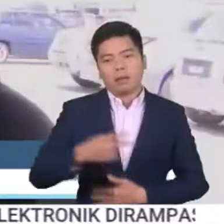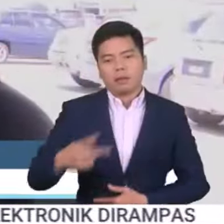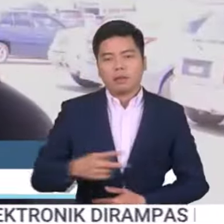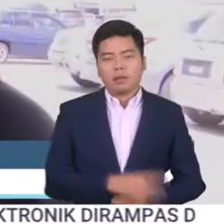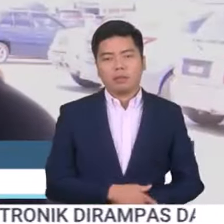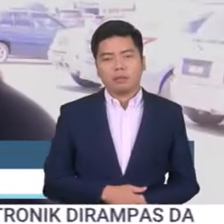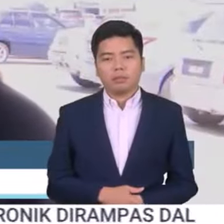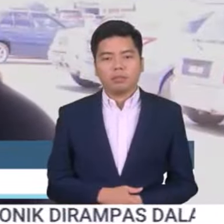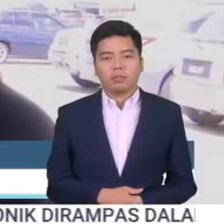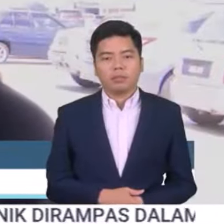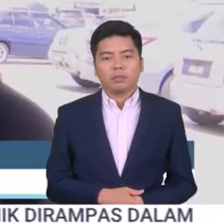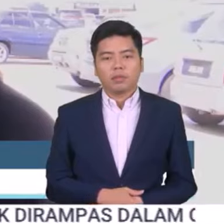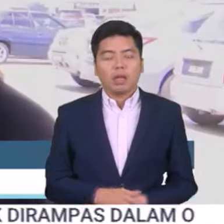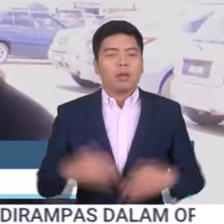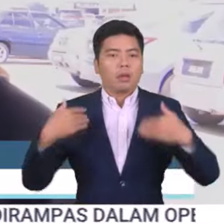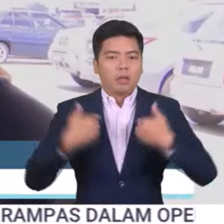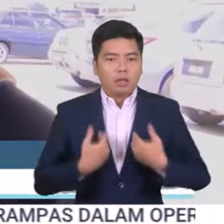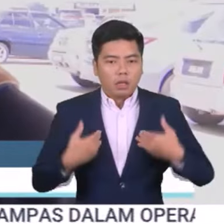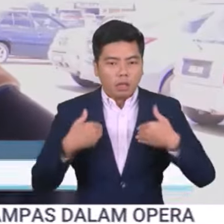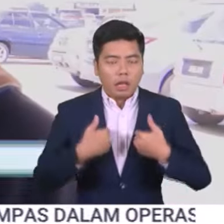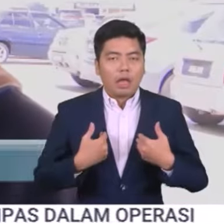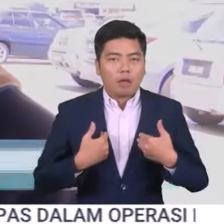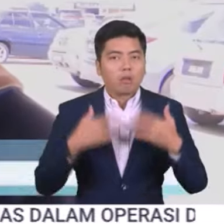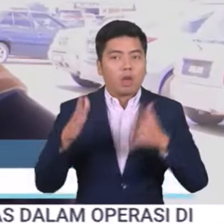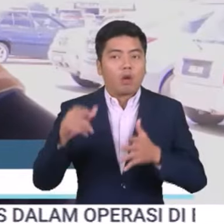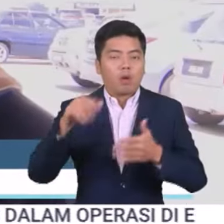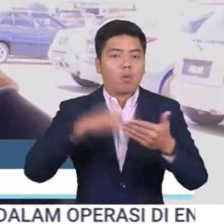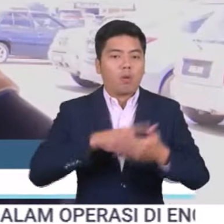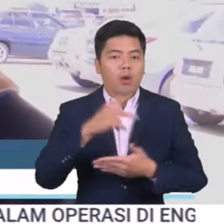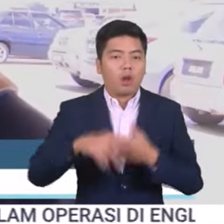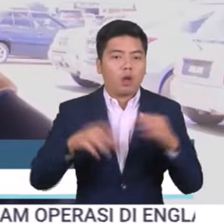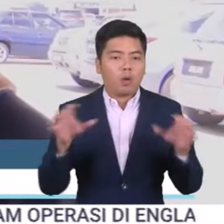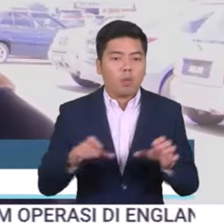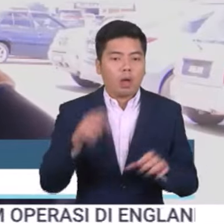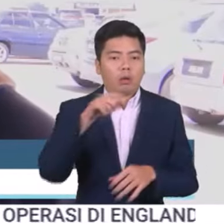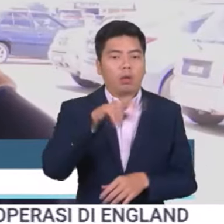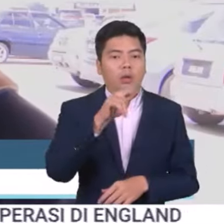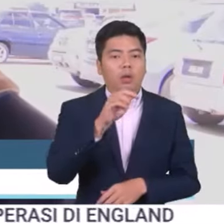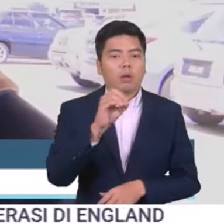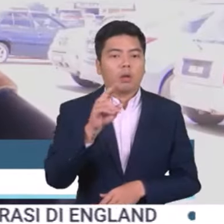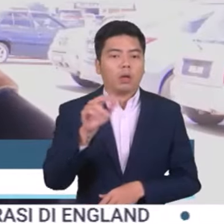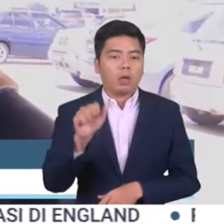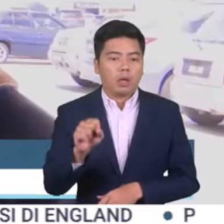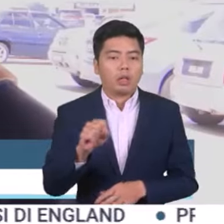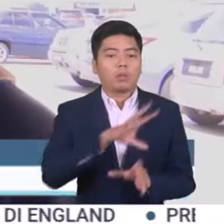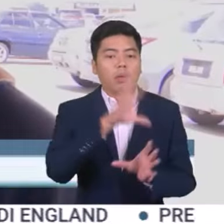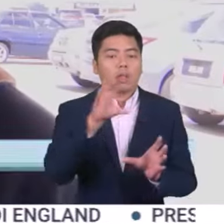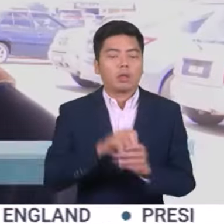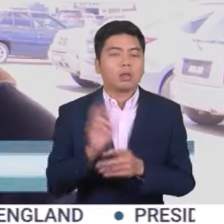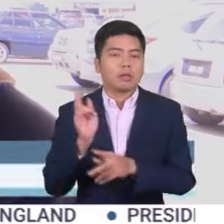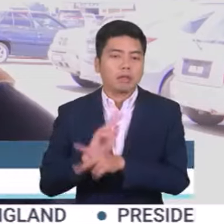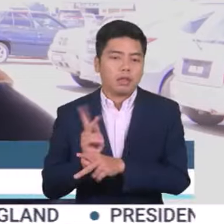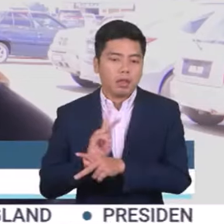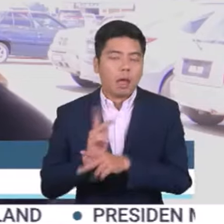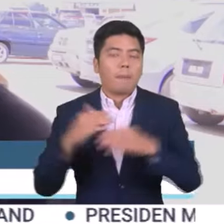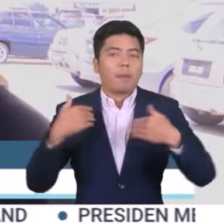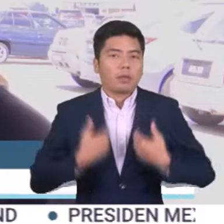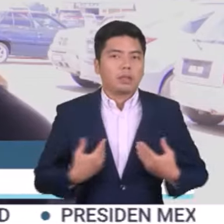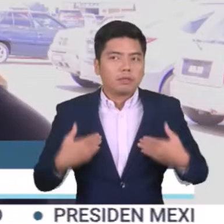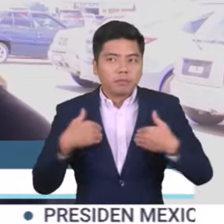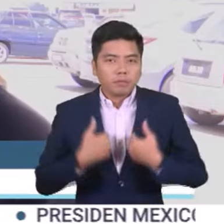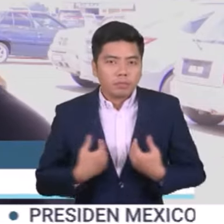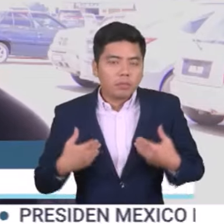Jadi haiwan-haiwan terbiar ni antara program yang dibuat oleh Noah's Ark ni adalah termasuk penjagaan haiwan-haiwan liar,